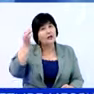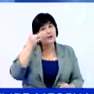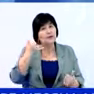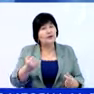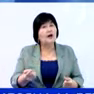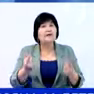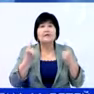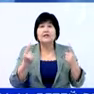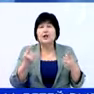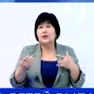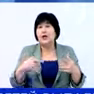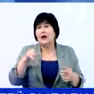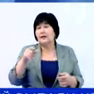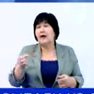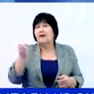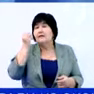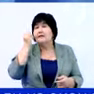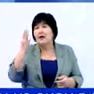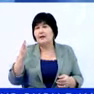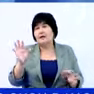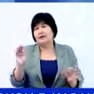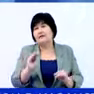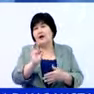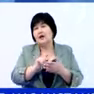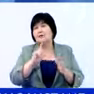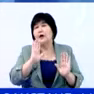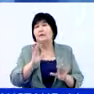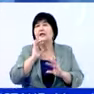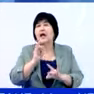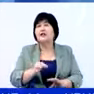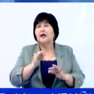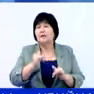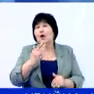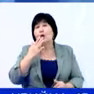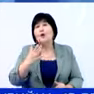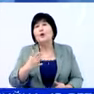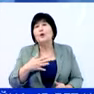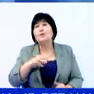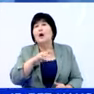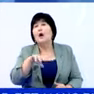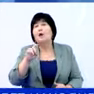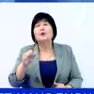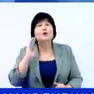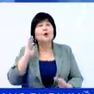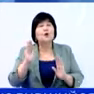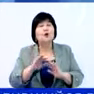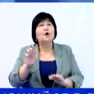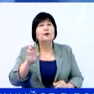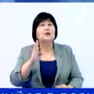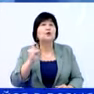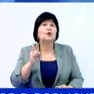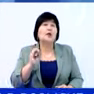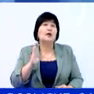сегодня выдающегося артиста, талантливого композитора, певца, саксофониста, любимого миллионами слушателей Батырхана